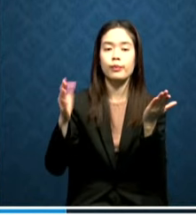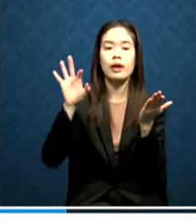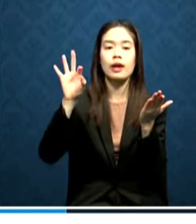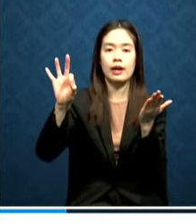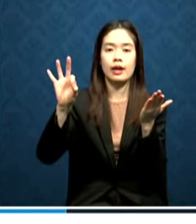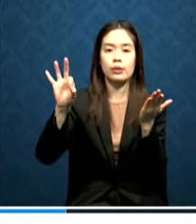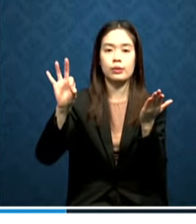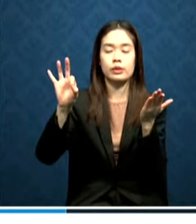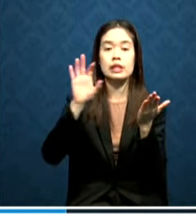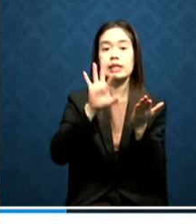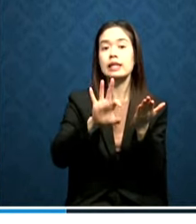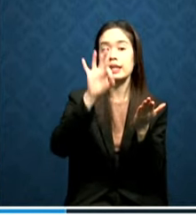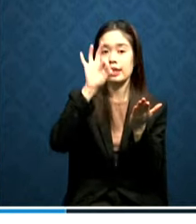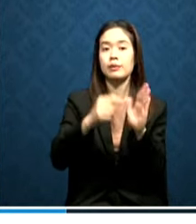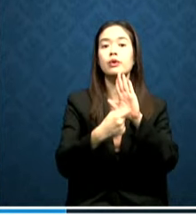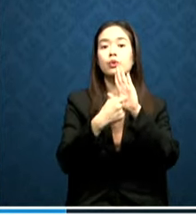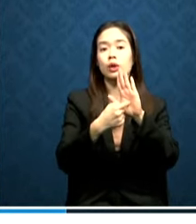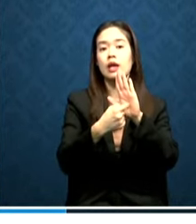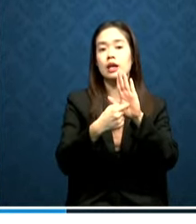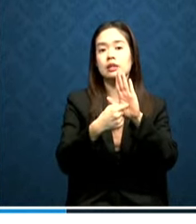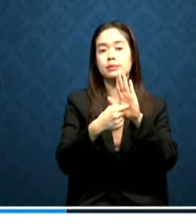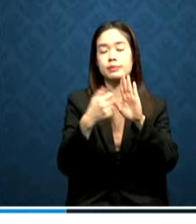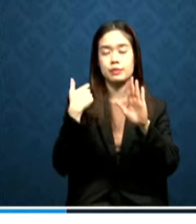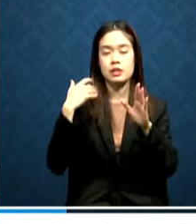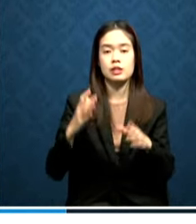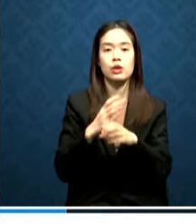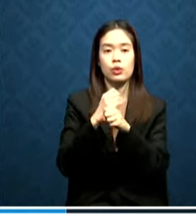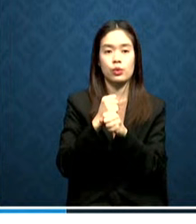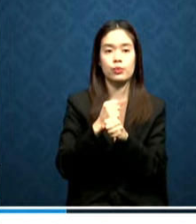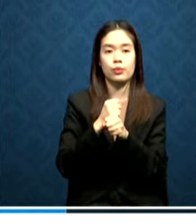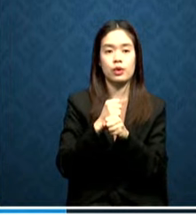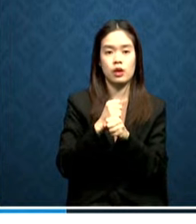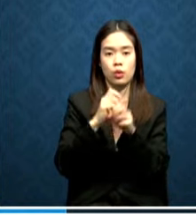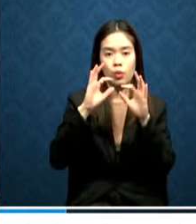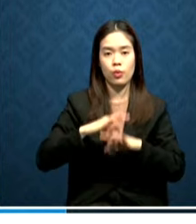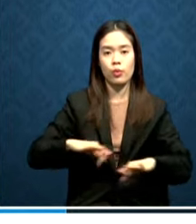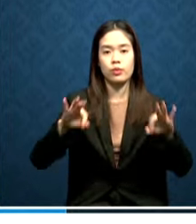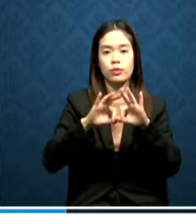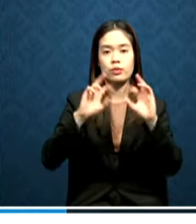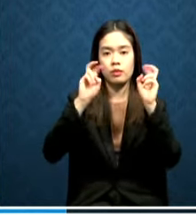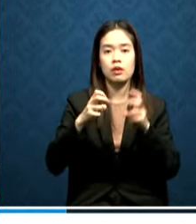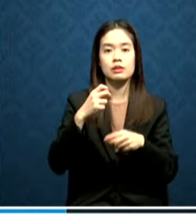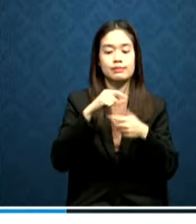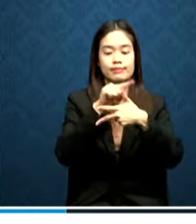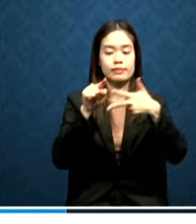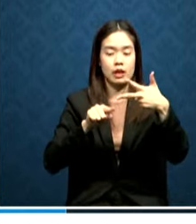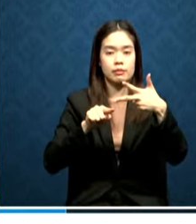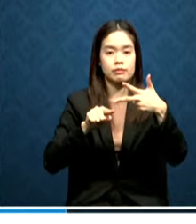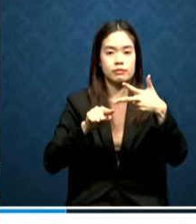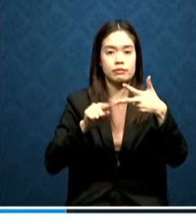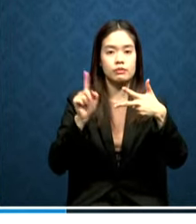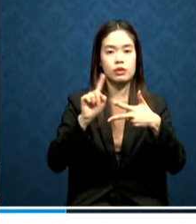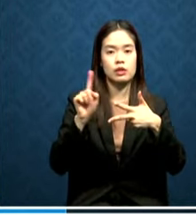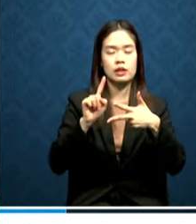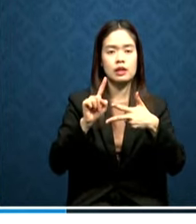ฉบับที่ผมยกมาเนี่ยฮะสรุปแล้วนะครับมันมี3ประเด็น3แบบด้วยกันนะครับในการหาข้อยุตินะครับก็